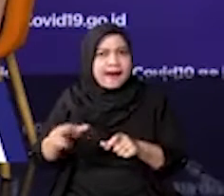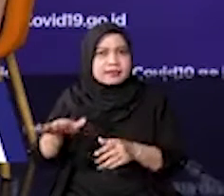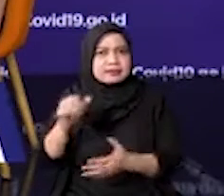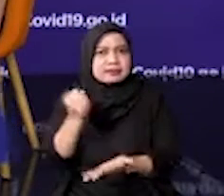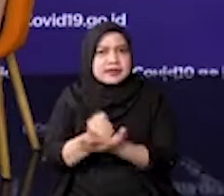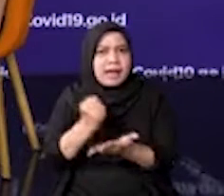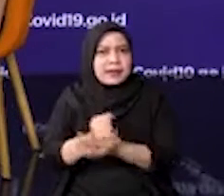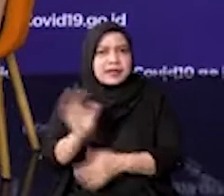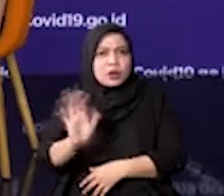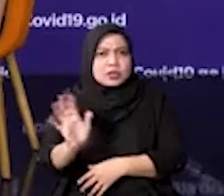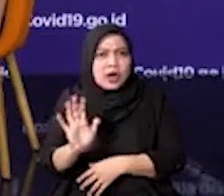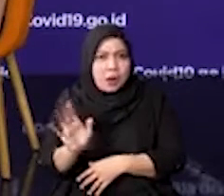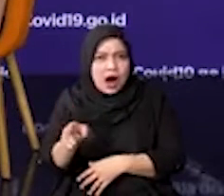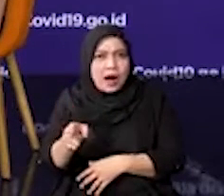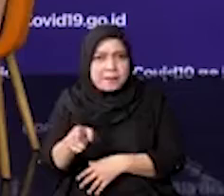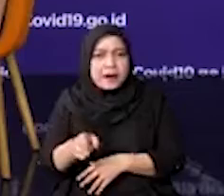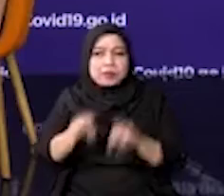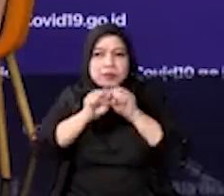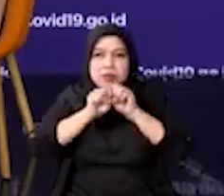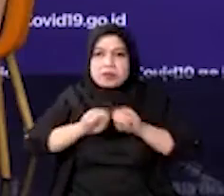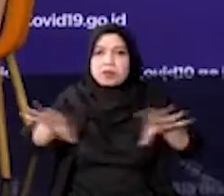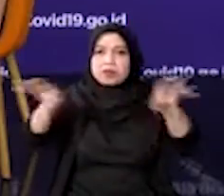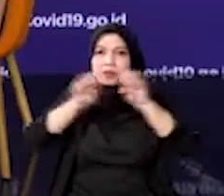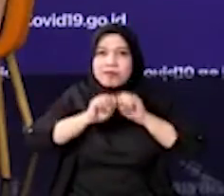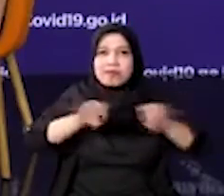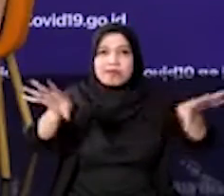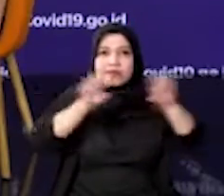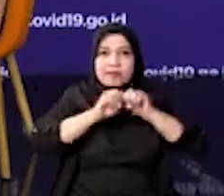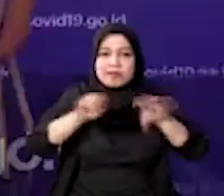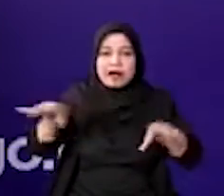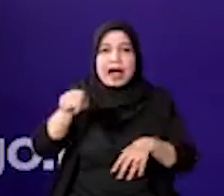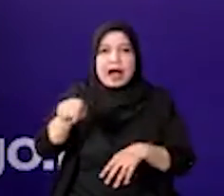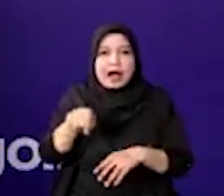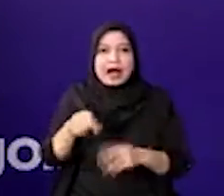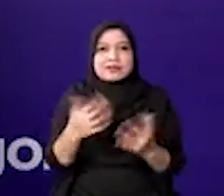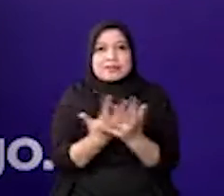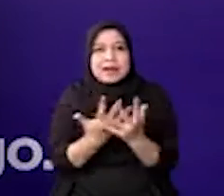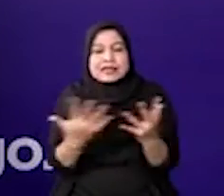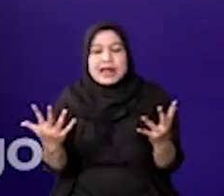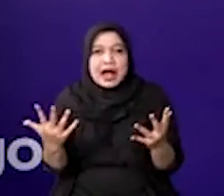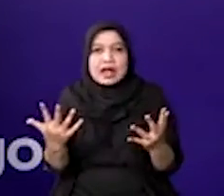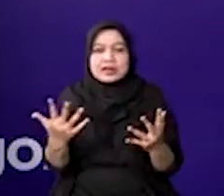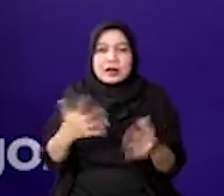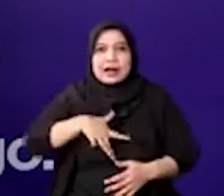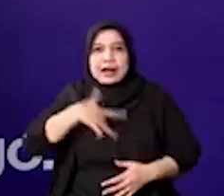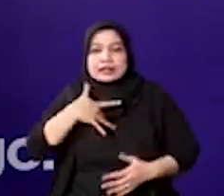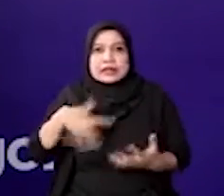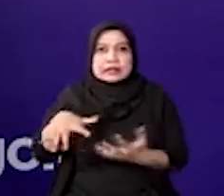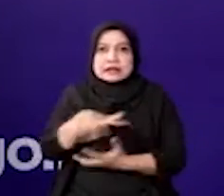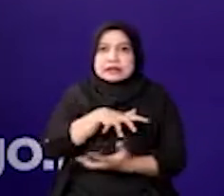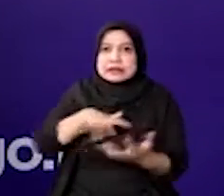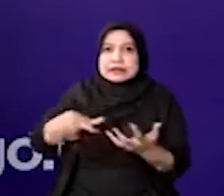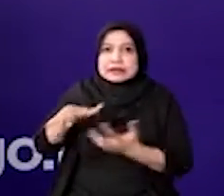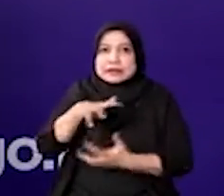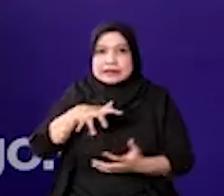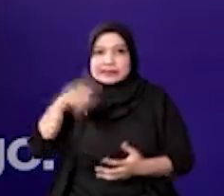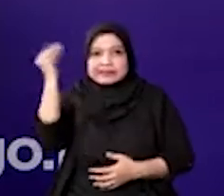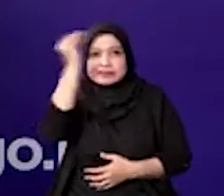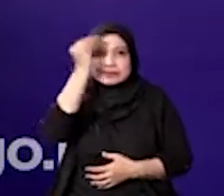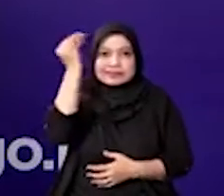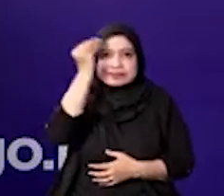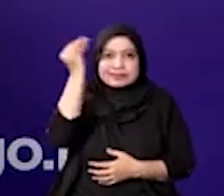ini ini akhirnya bikin gaduh di masyarakat dan juga di NKRI yang kita cintai ini Nah